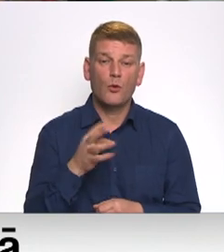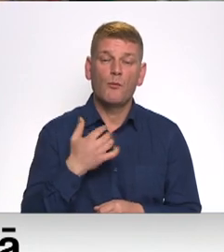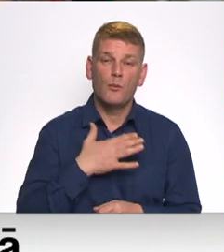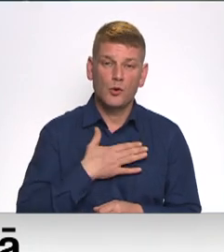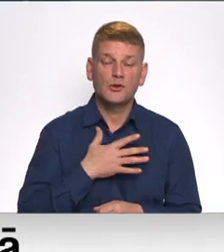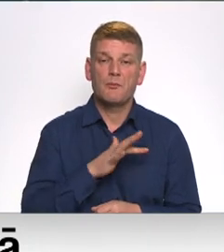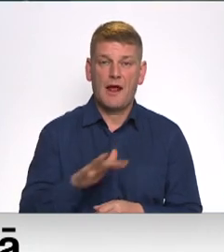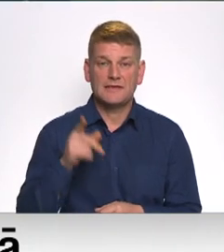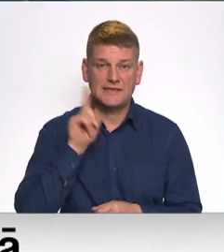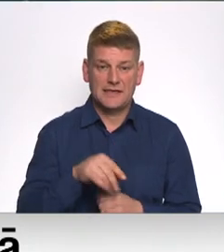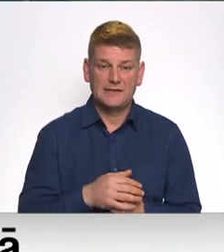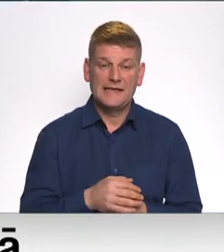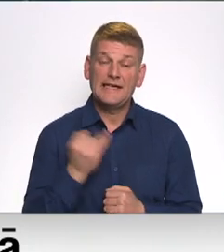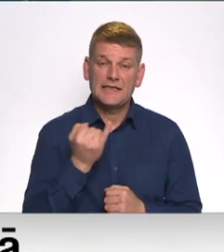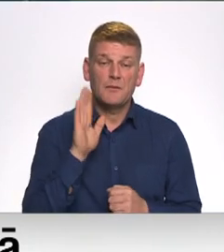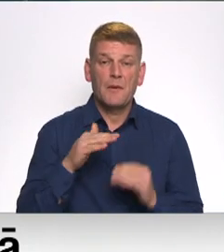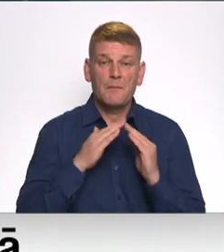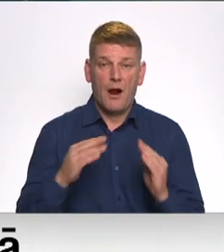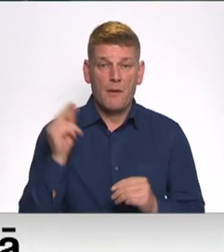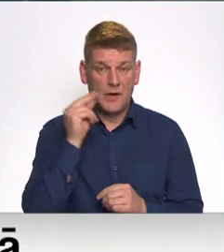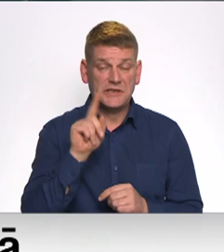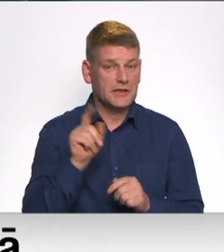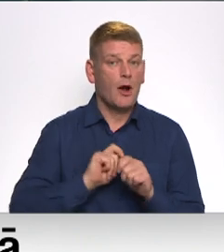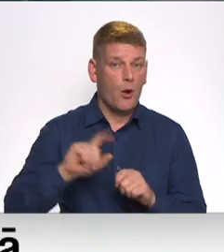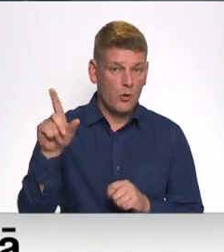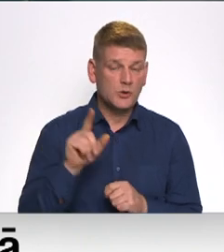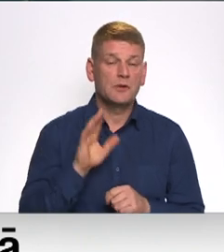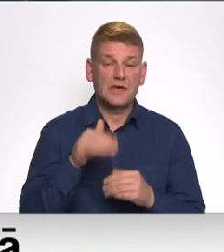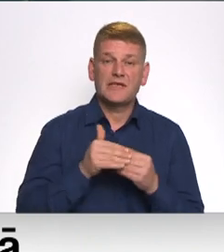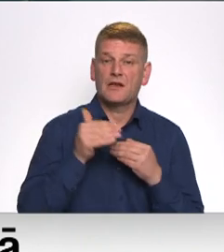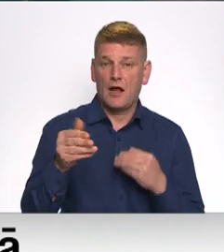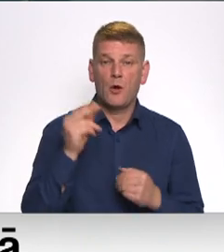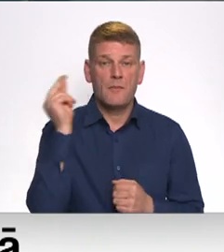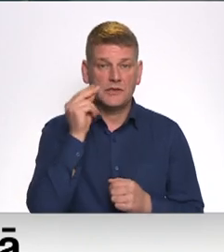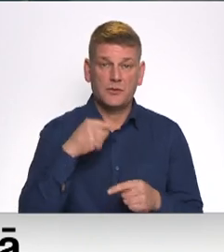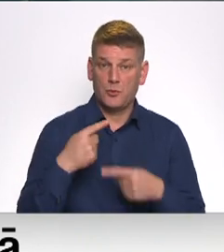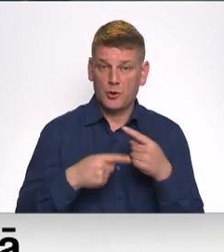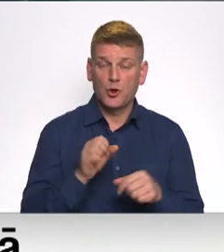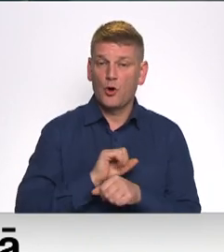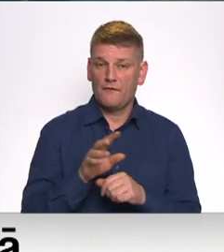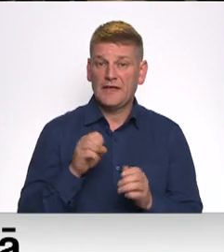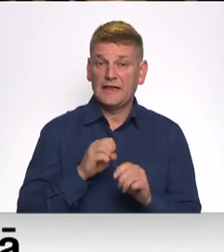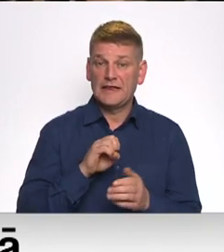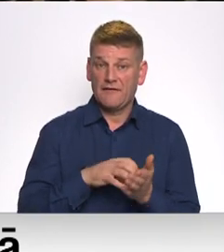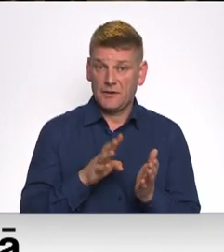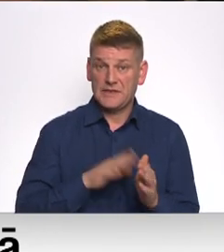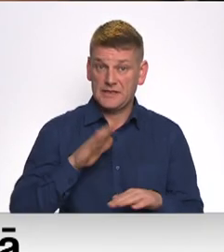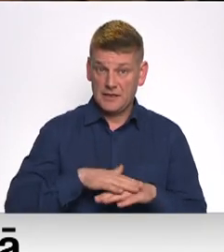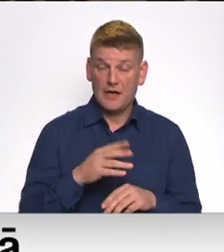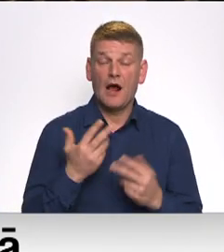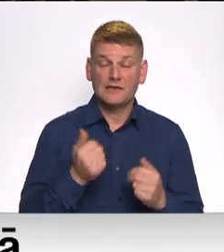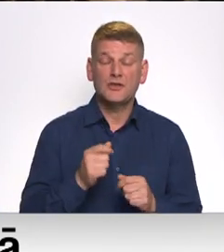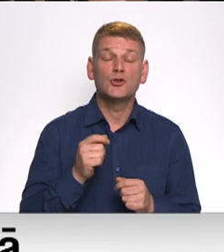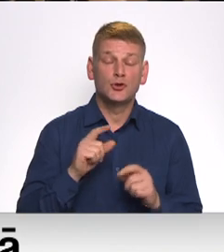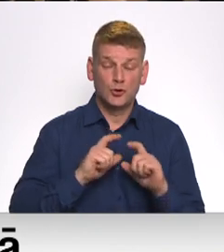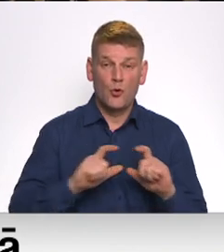bērns zina. Interese par mājmācību ir augusi pēc attālinātā mācību procesa COVID-19 dēļ, atzīst Latvijas